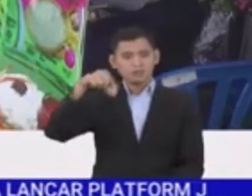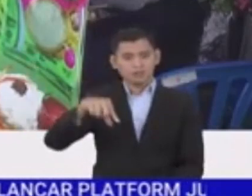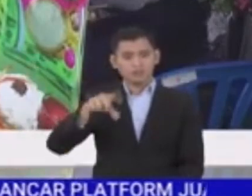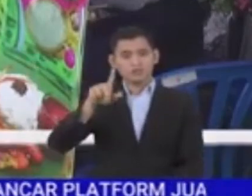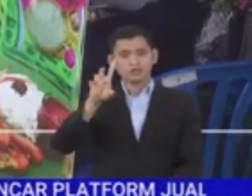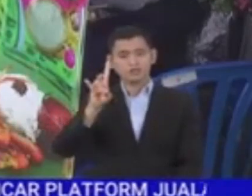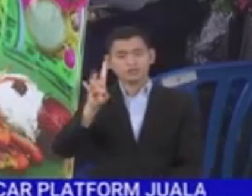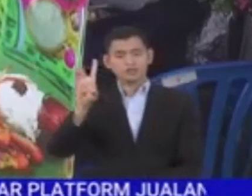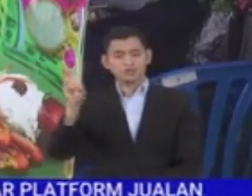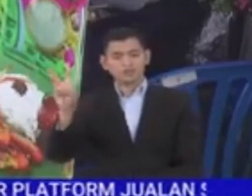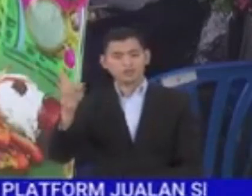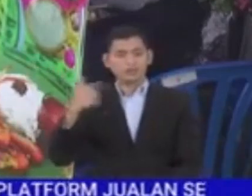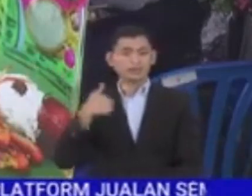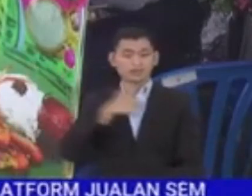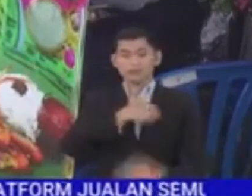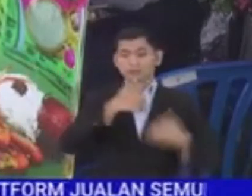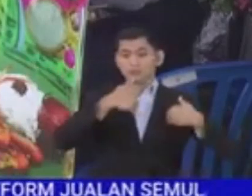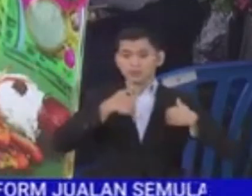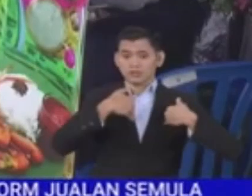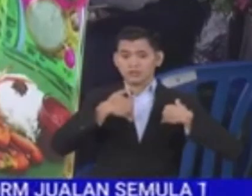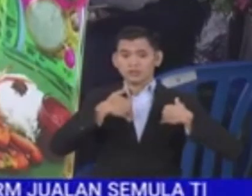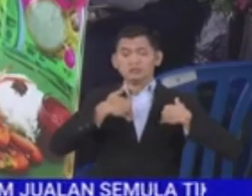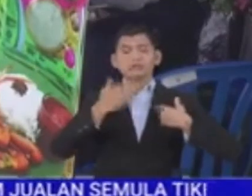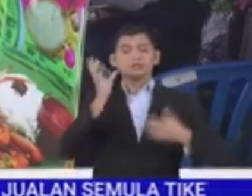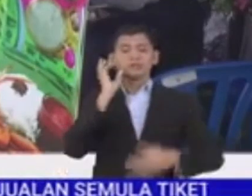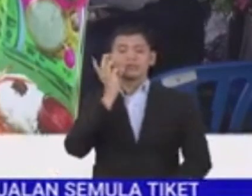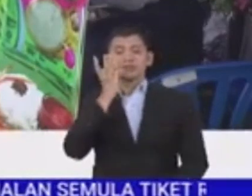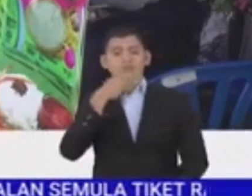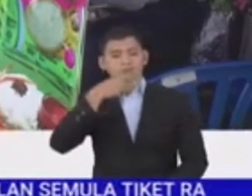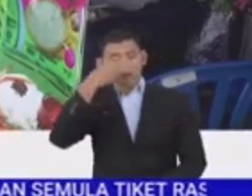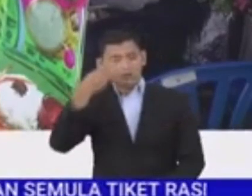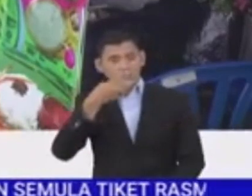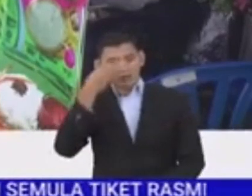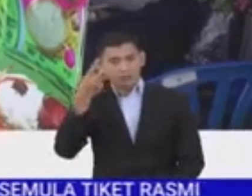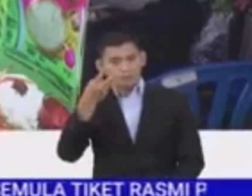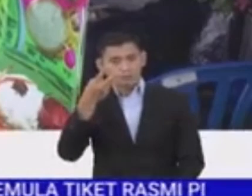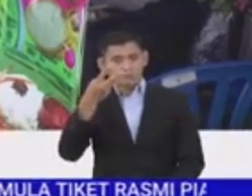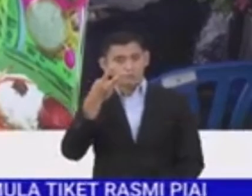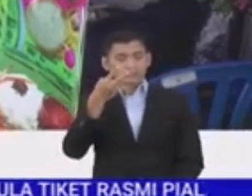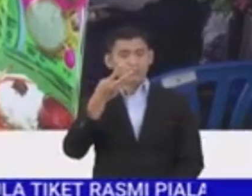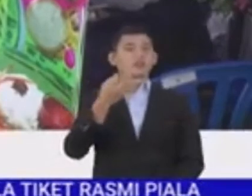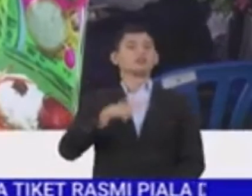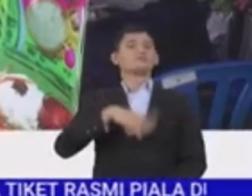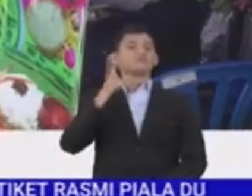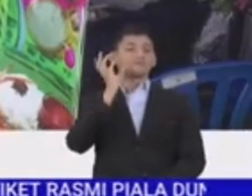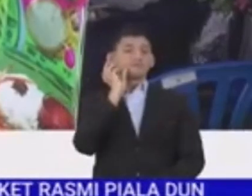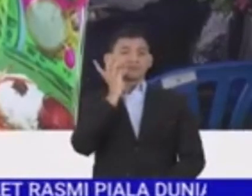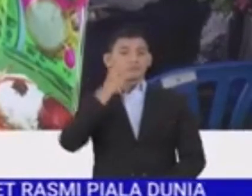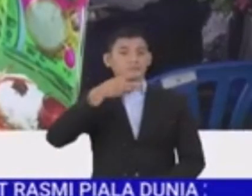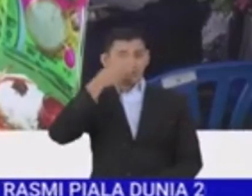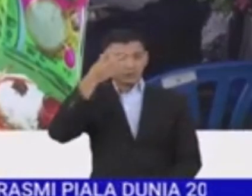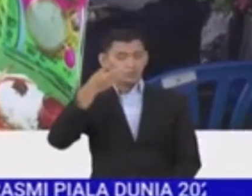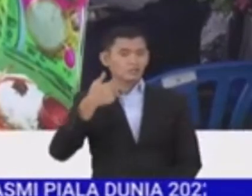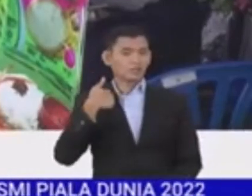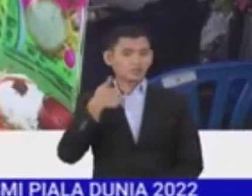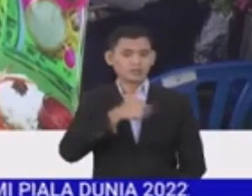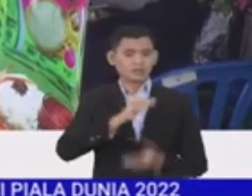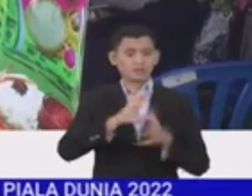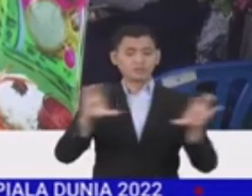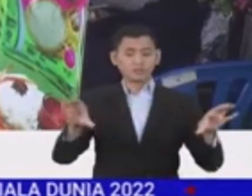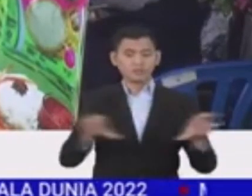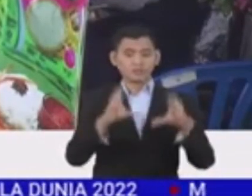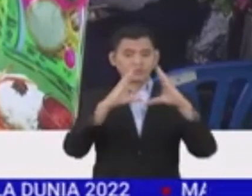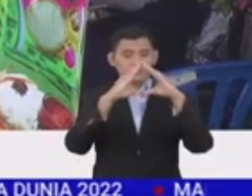padi ni kita ada tanam beras padi wangi kerjasama FGV. Jadi padi wangi yang kita buat sebagai nasi lemak dan